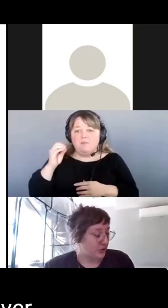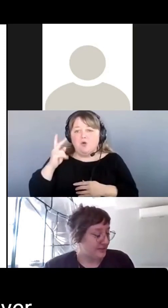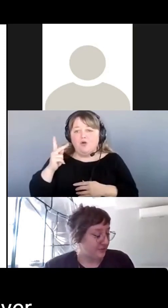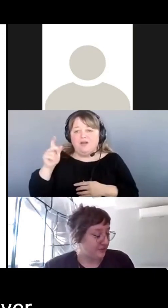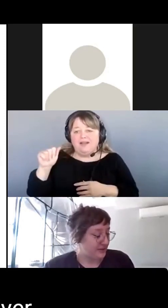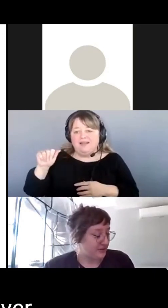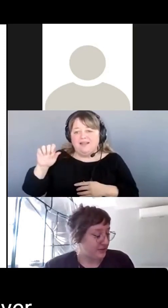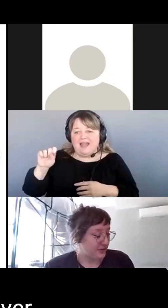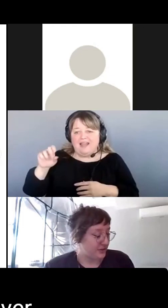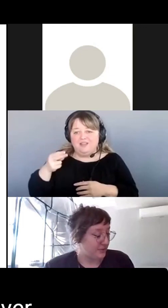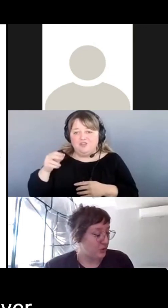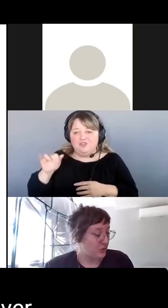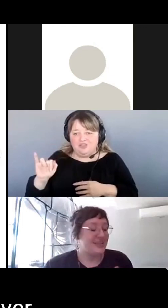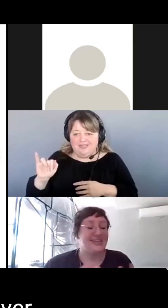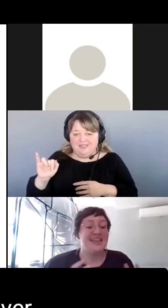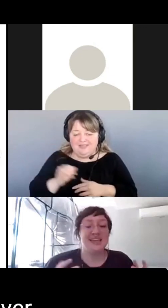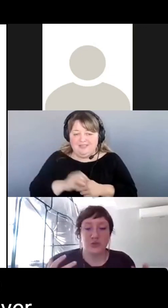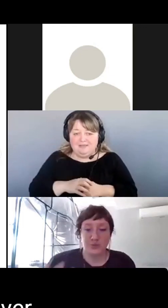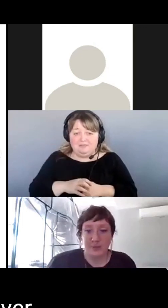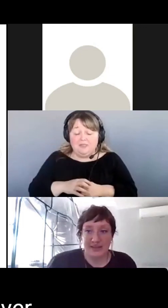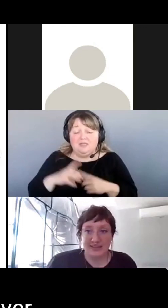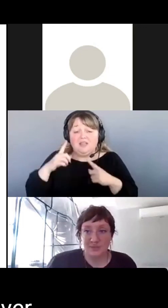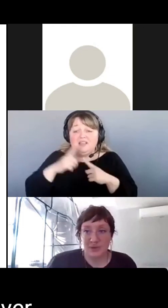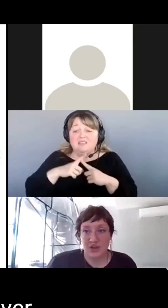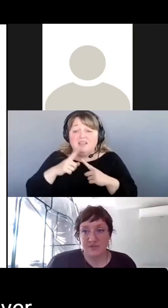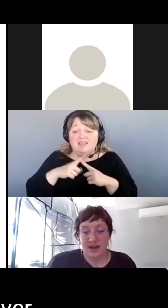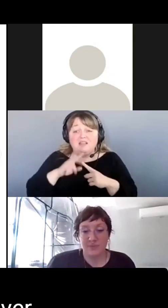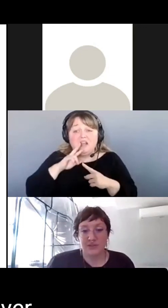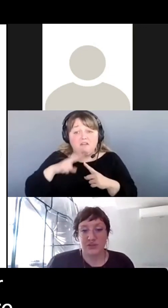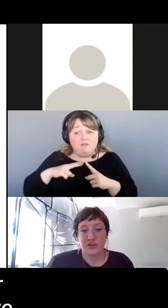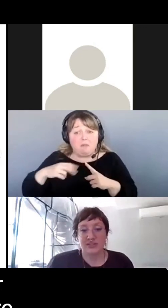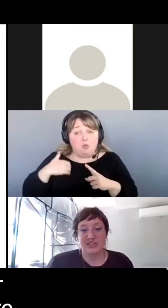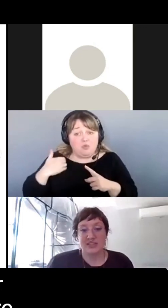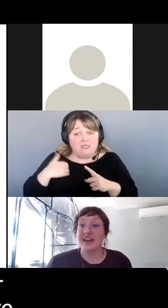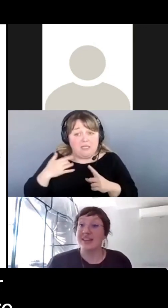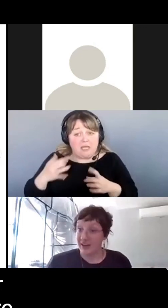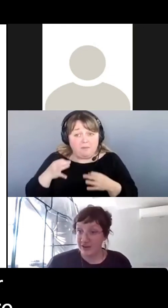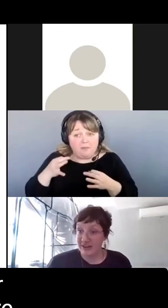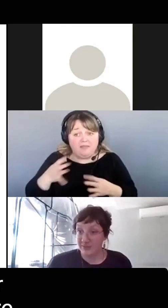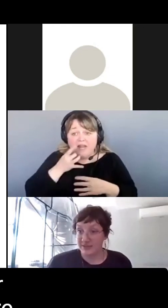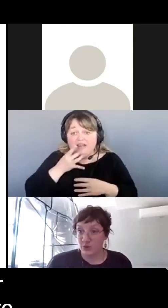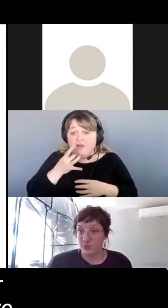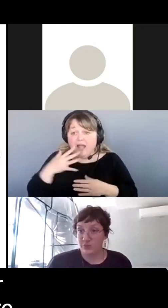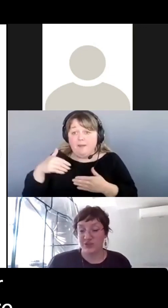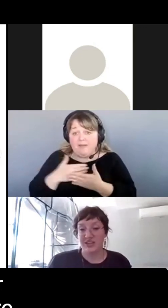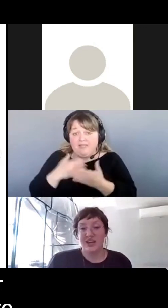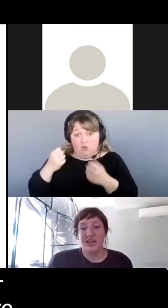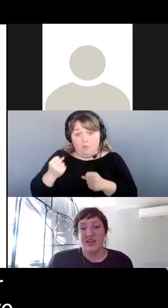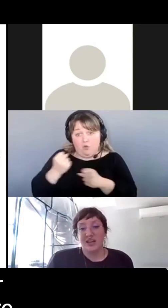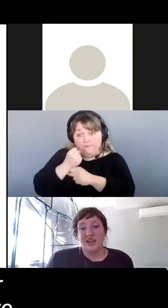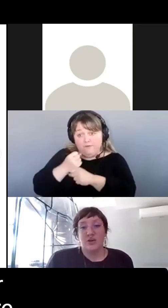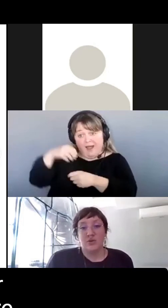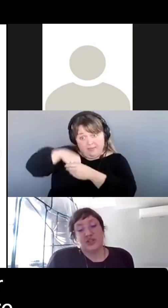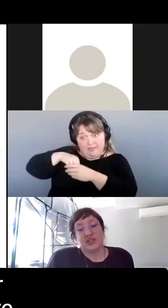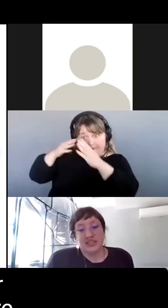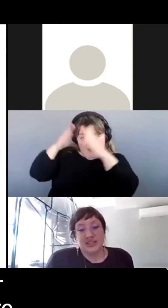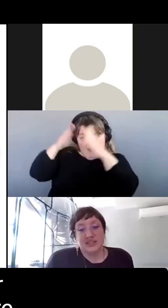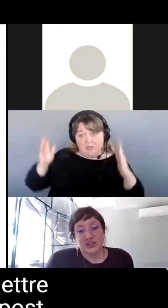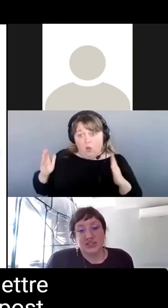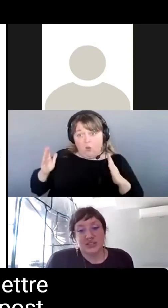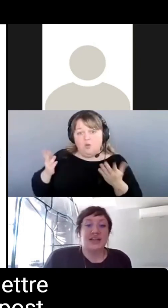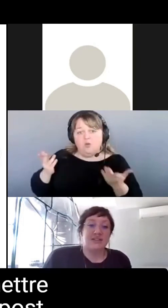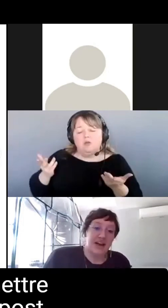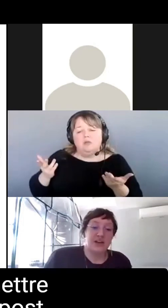Donc, ça va être une technique qui est super pratique pendant l'hiver parce que ça se fait à l'intérieur de la maison. Puis, on va se